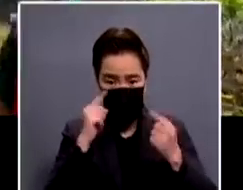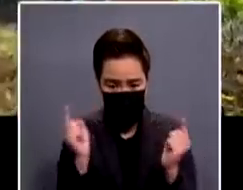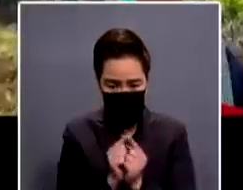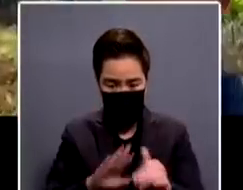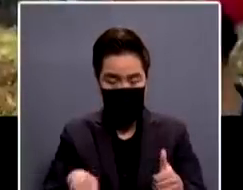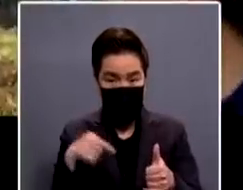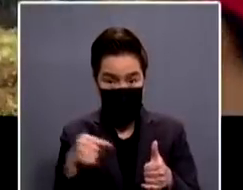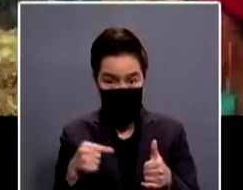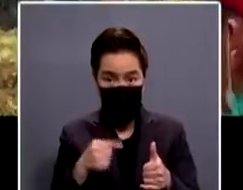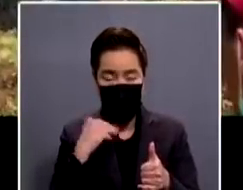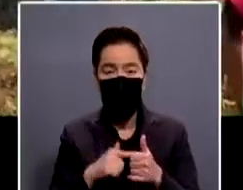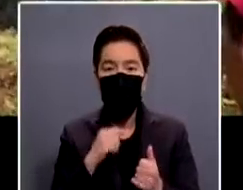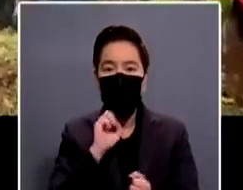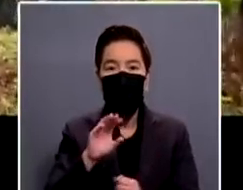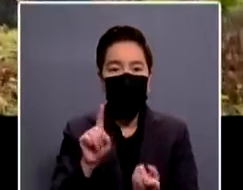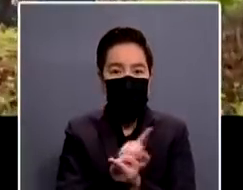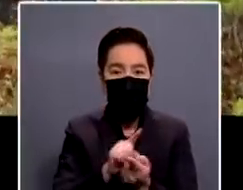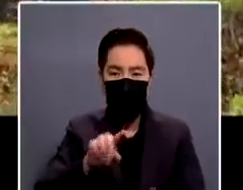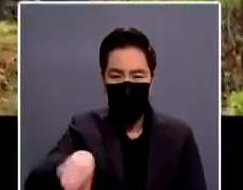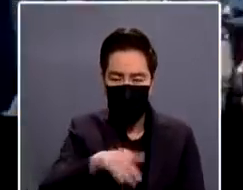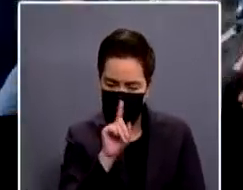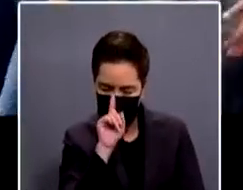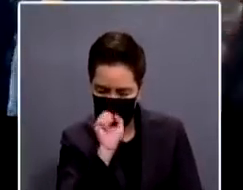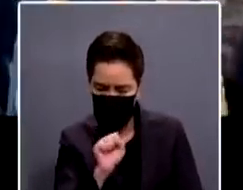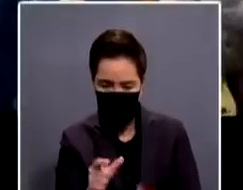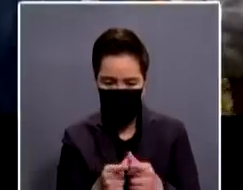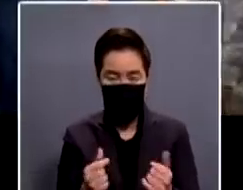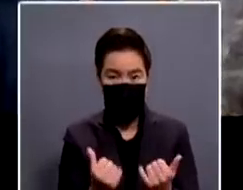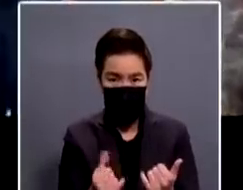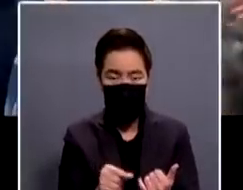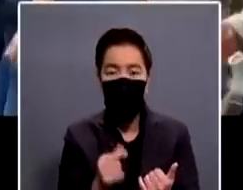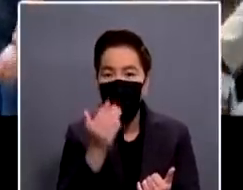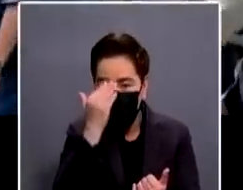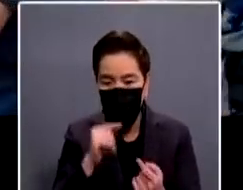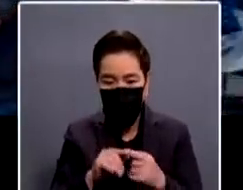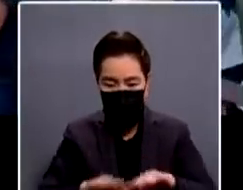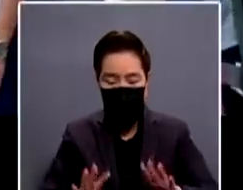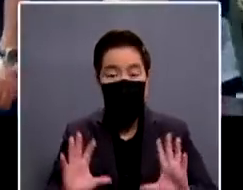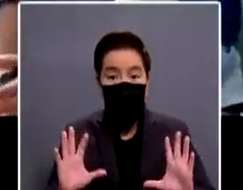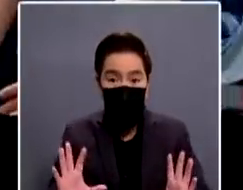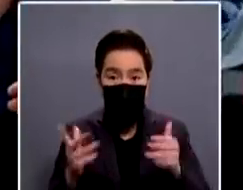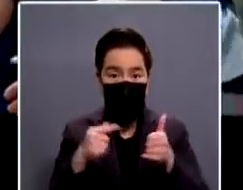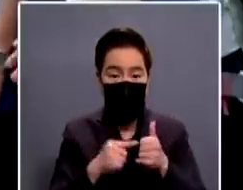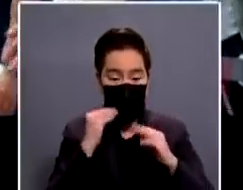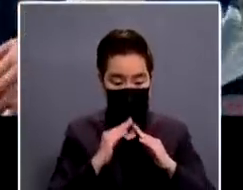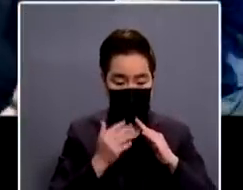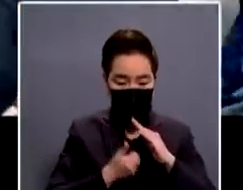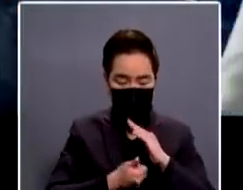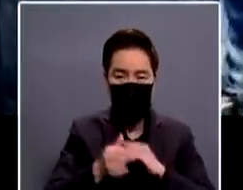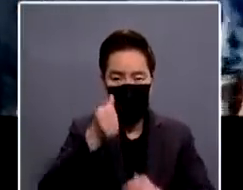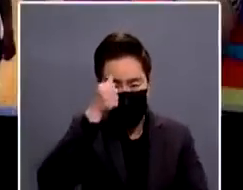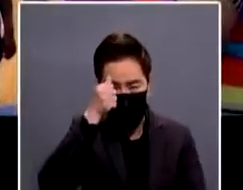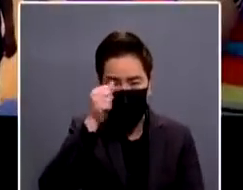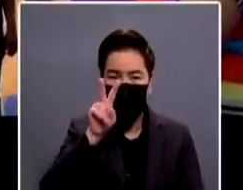ตัวน้องจีน่าตอกย้ำให้สังคมร่วมกันจับตาในคดีดีด้วยนะคะว่าเด็กหายตัวออกไปจากบ้านเนี่ยนาน